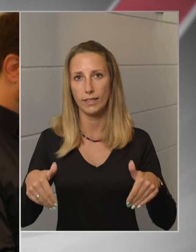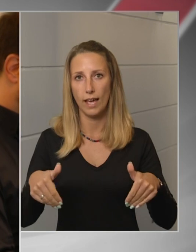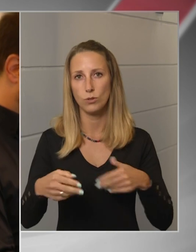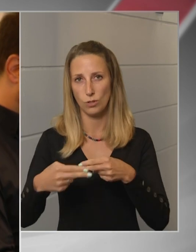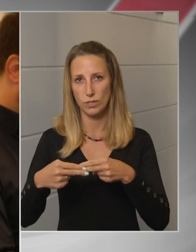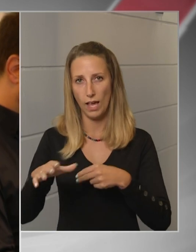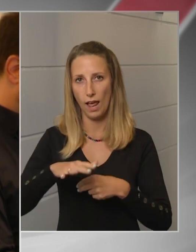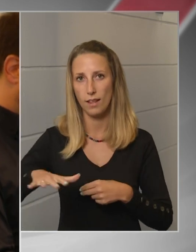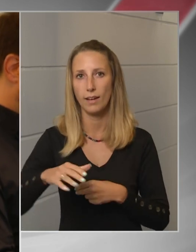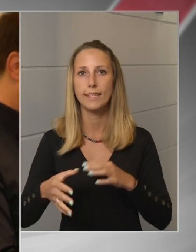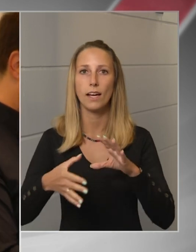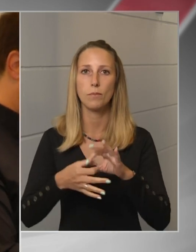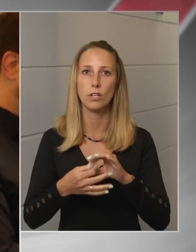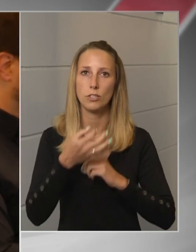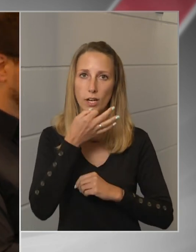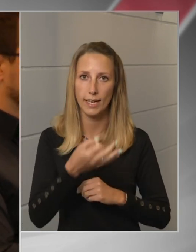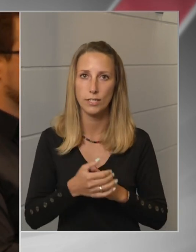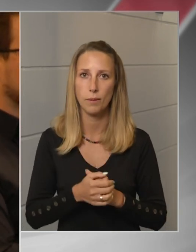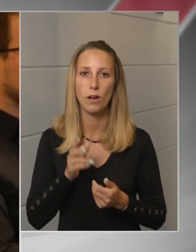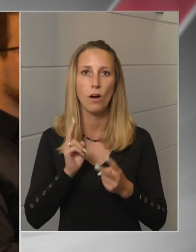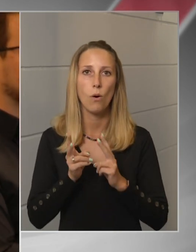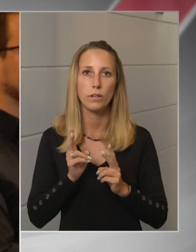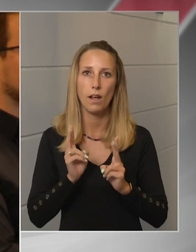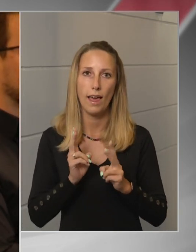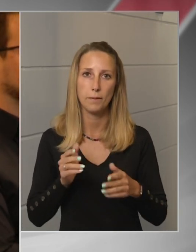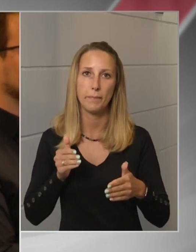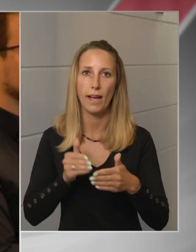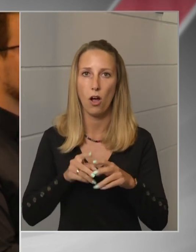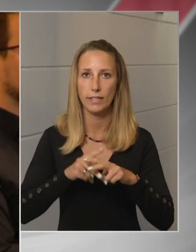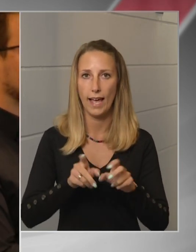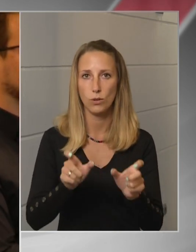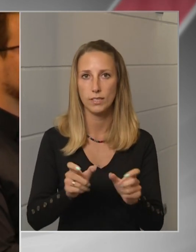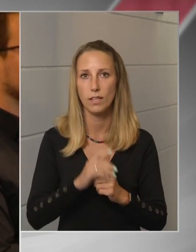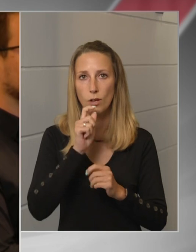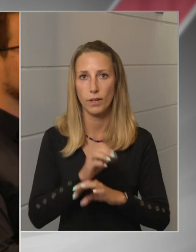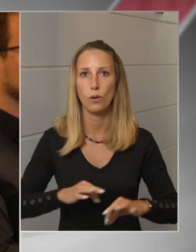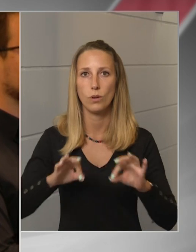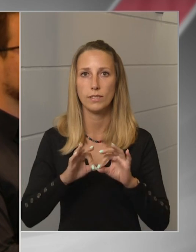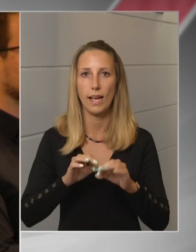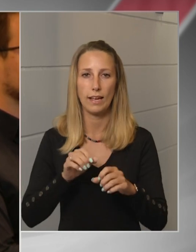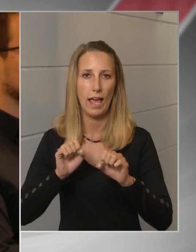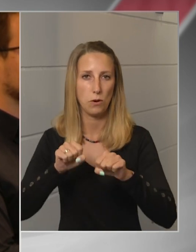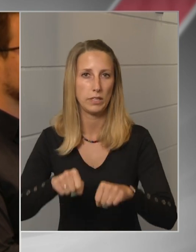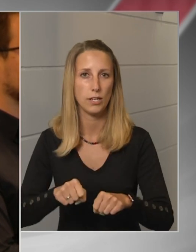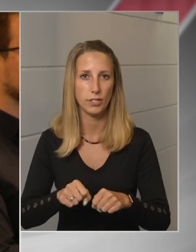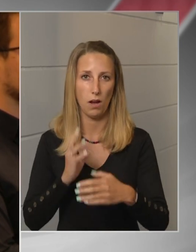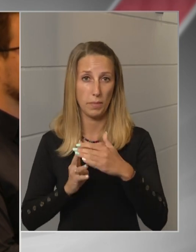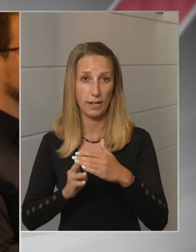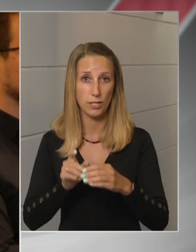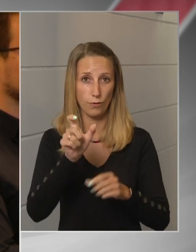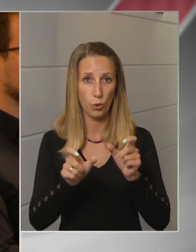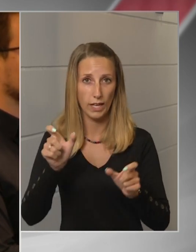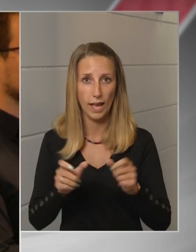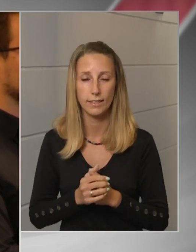közel. Ezzel kapcsolatosan a kérdésem, hogy hogyan lehet megadályozni, hogy Magyarországra erőltessék a migránskvótákat,